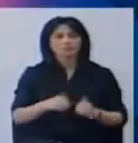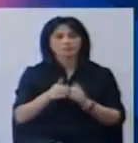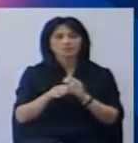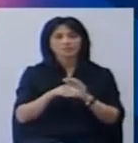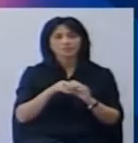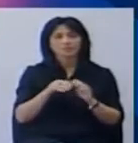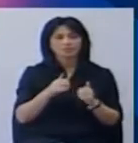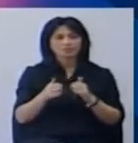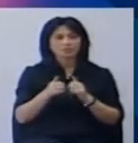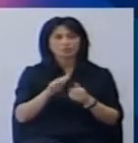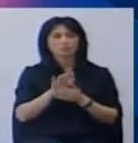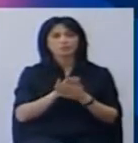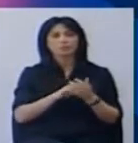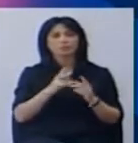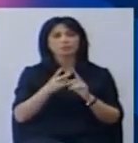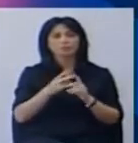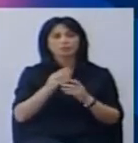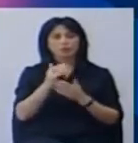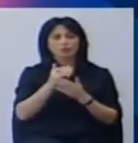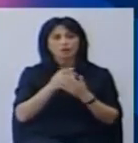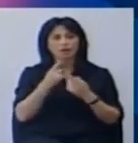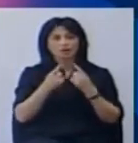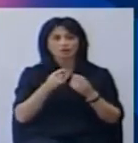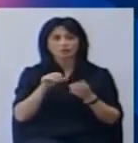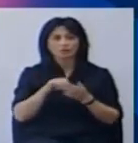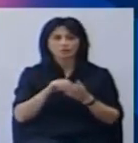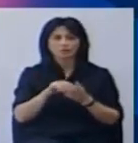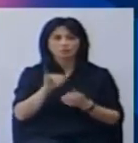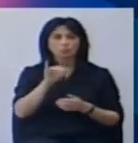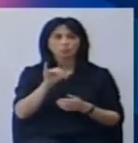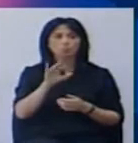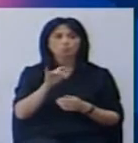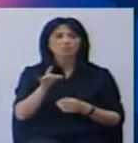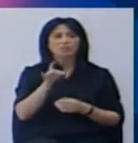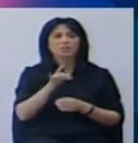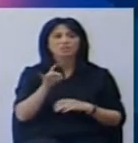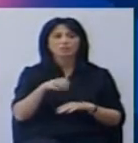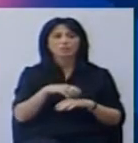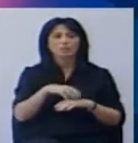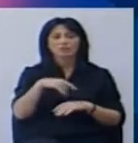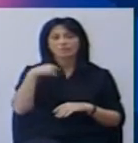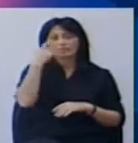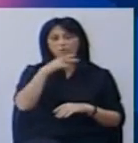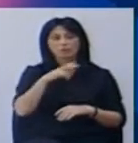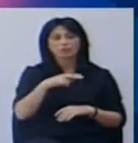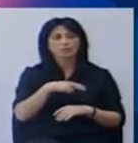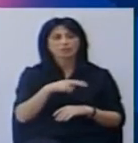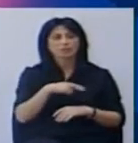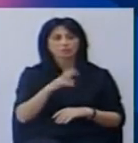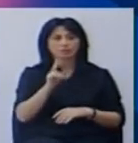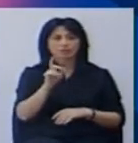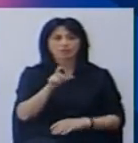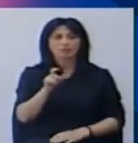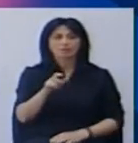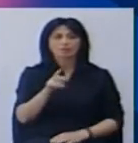წინა საარჩევნო მარათონი გრძელდება მეორე ხის პირდაპირ პირდაპირეთერზე წარმოგიდგენთ დავით უსუფაშვილი რესპუბლიკელების მაჟორიტარ დეპუტატობის